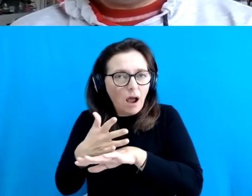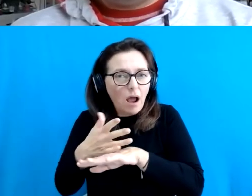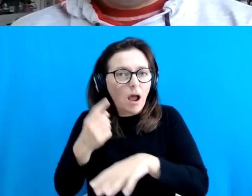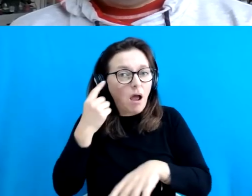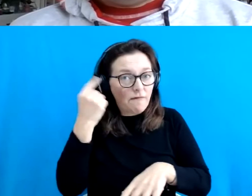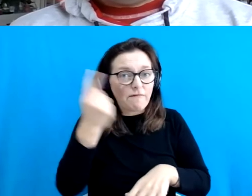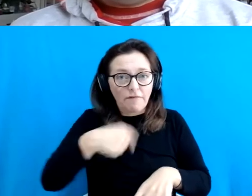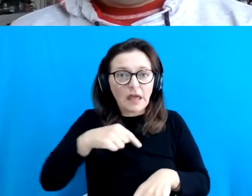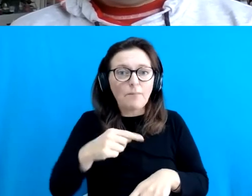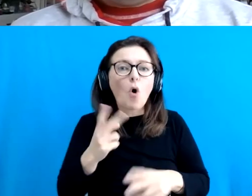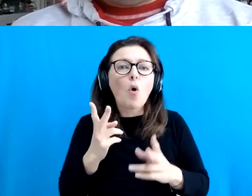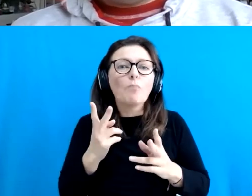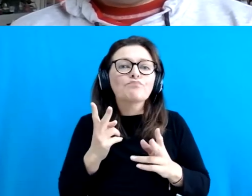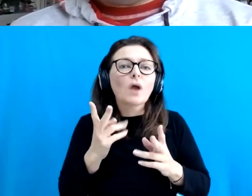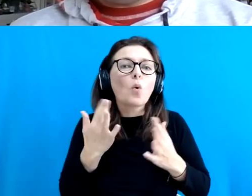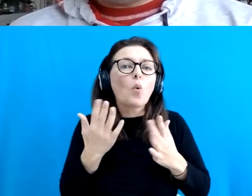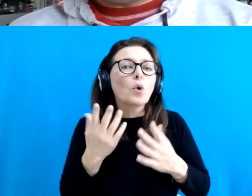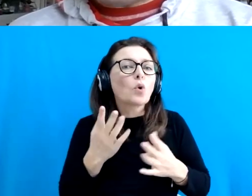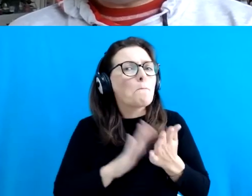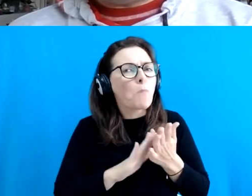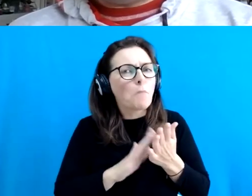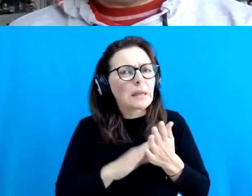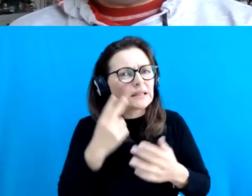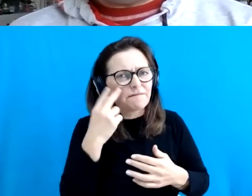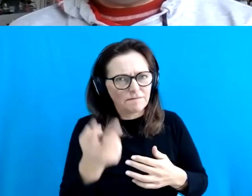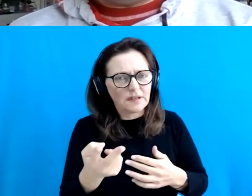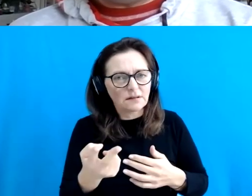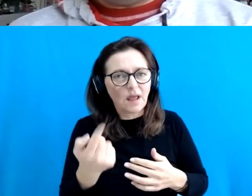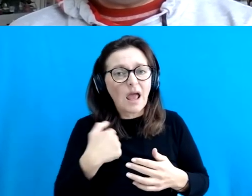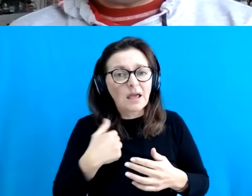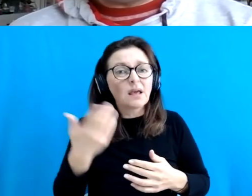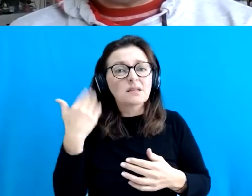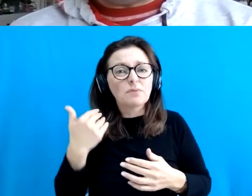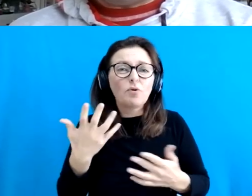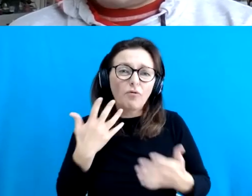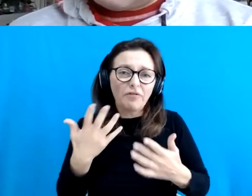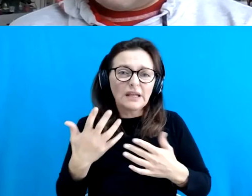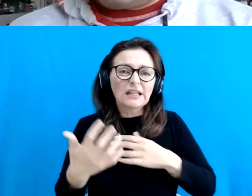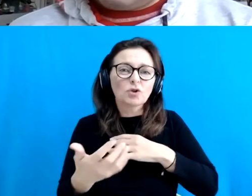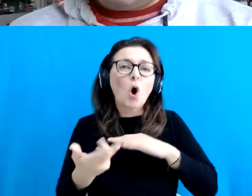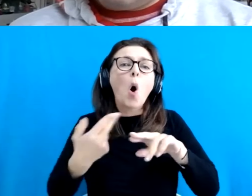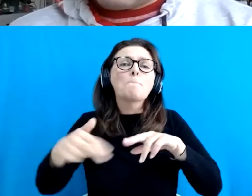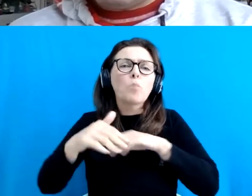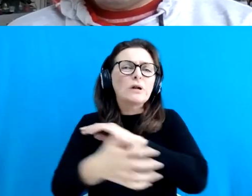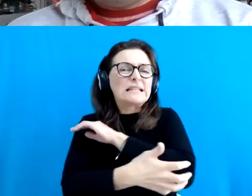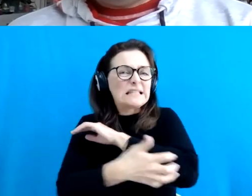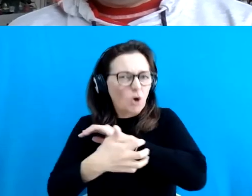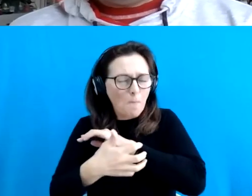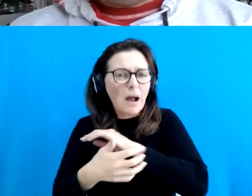In bi verjetno bil res siromašnejši, če ne bi imel te izkušnje za sabo, kot najbrž vsi mi